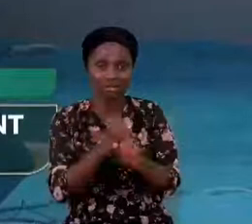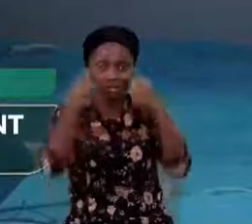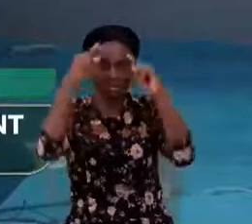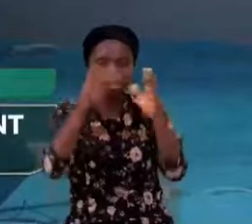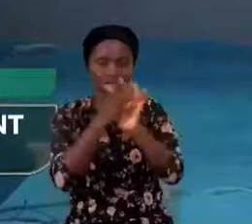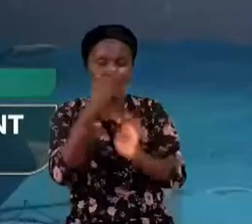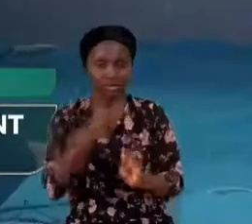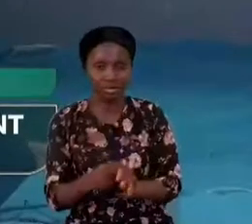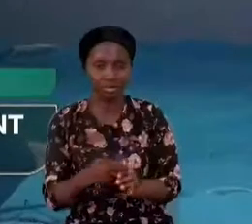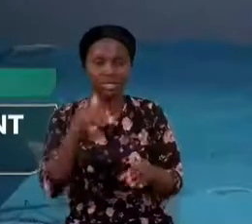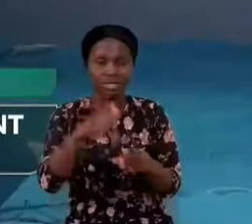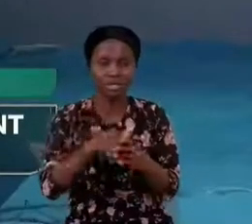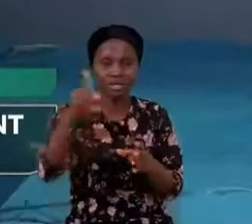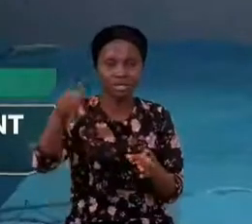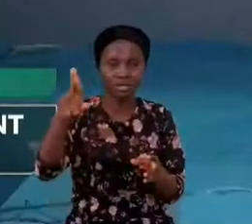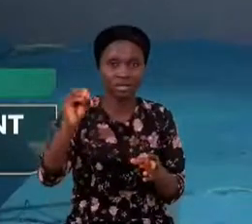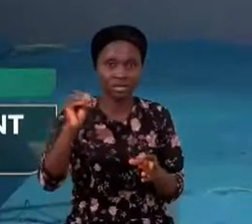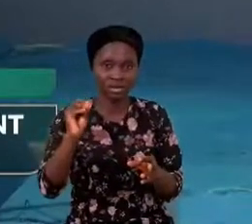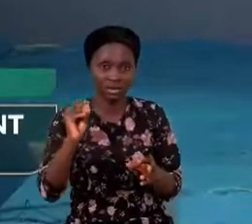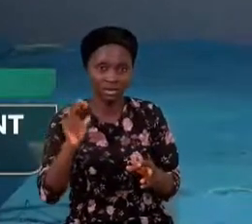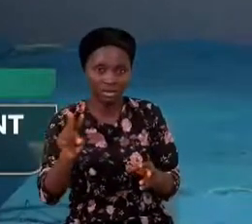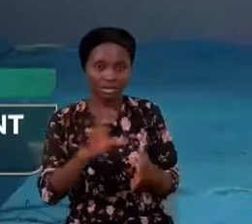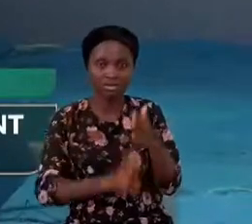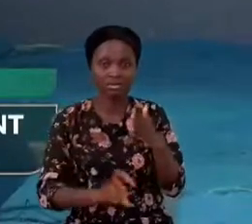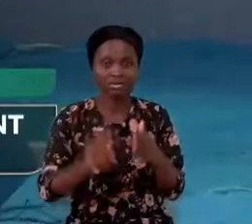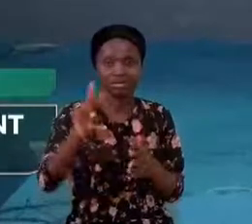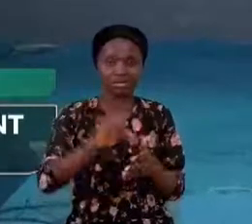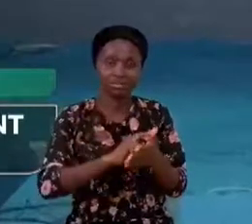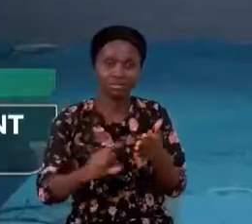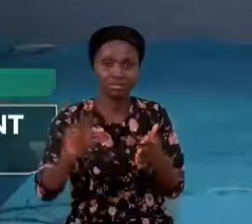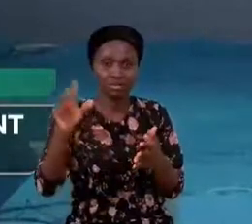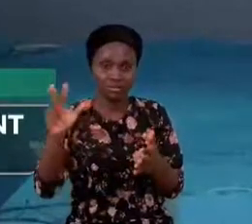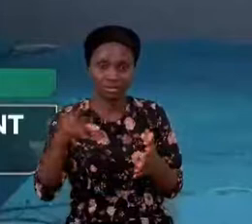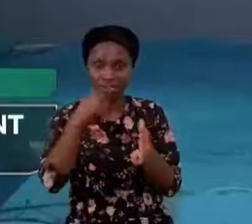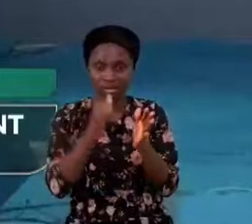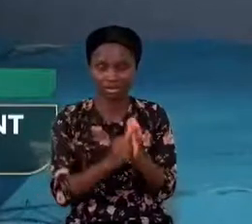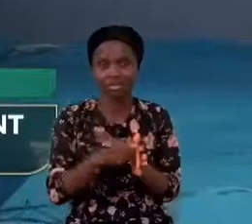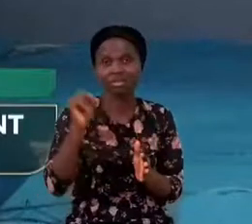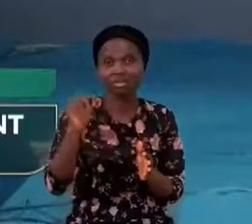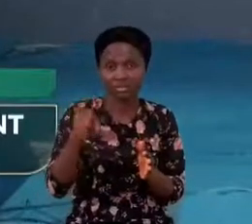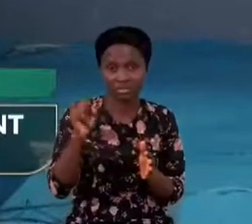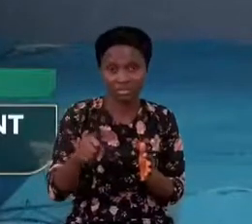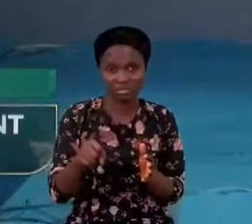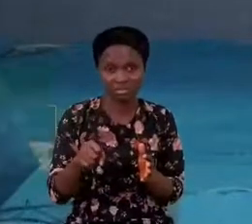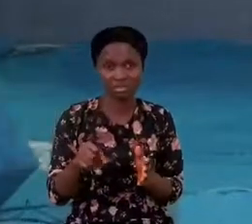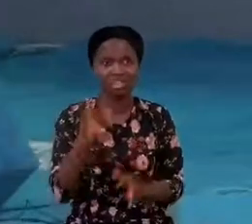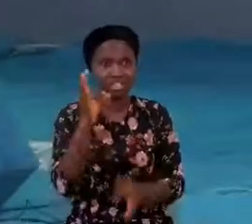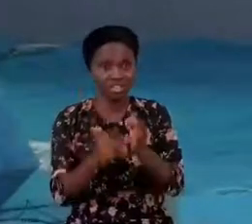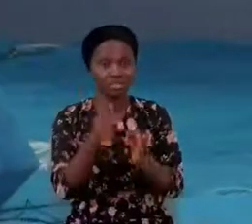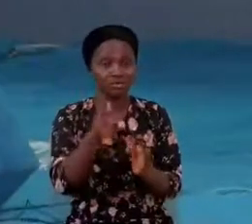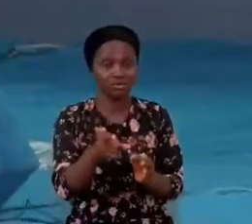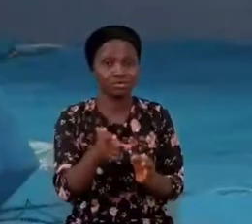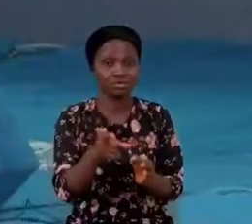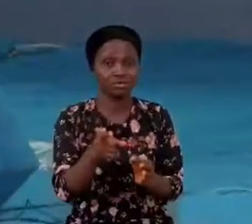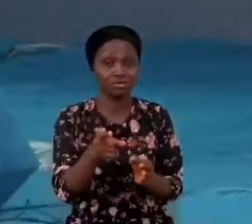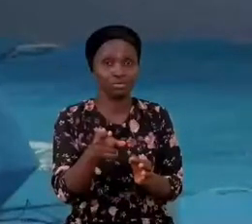Proverbe 2, verset 3, il dit oui, si tu appelles la sagesse, c'est comme, où est la connaissance, où est la